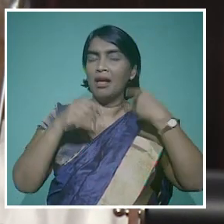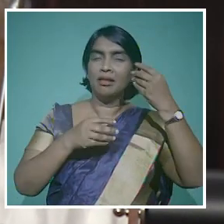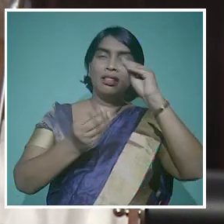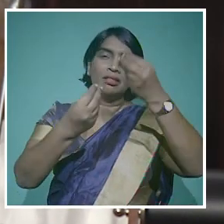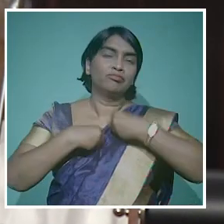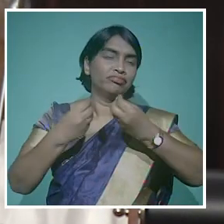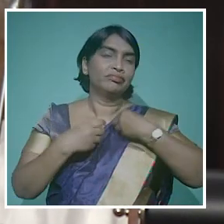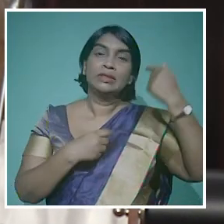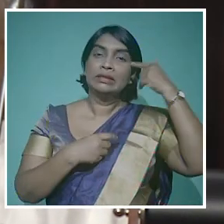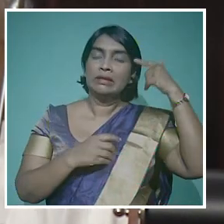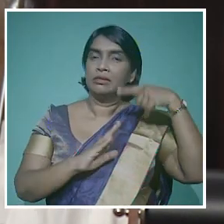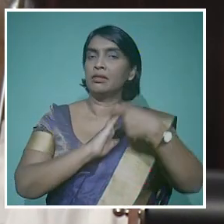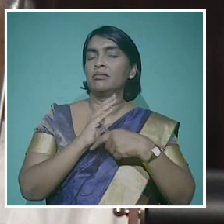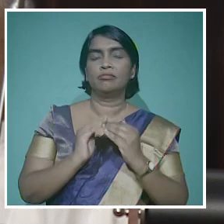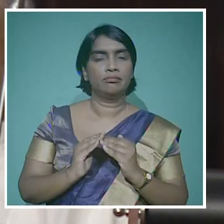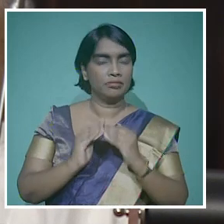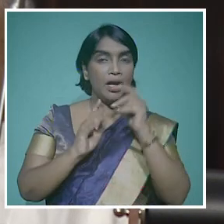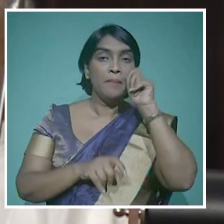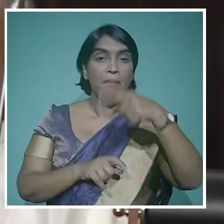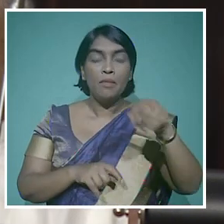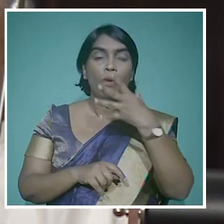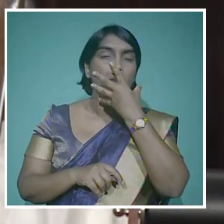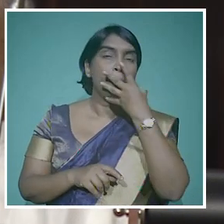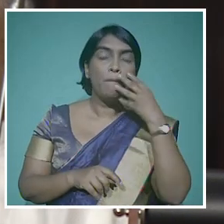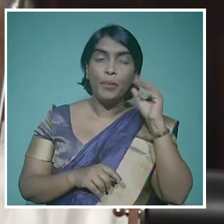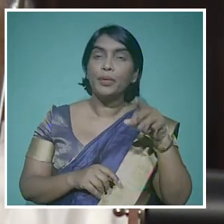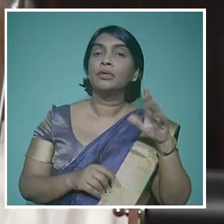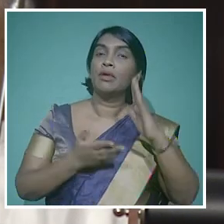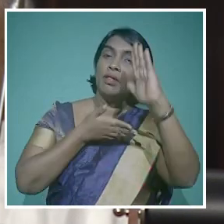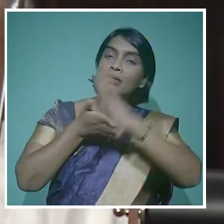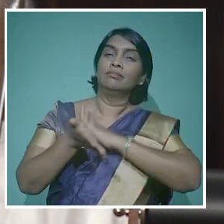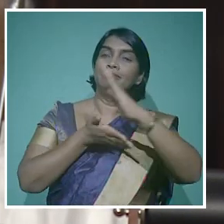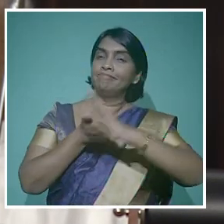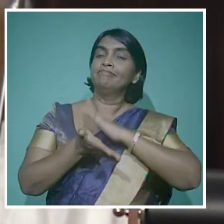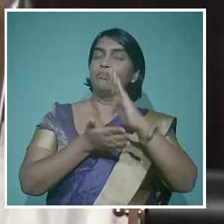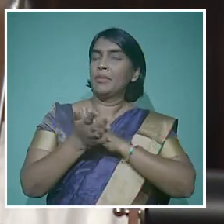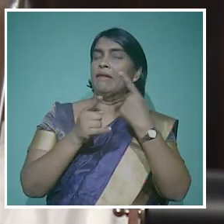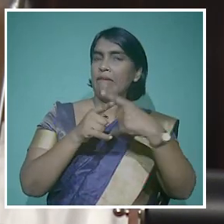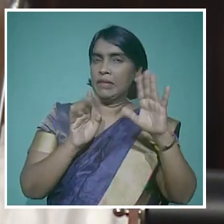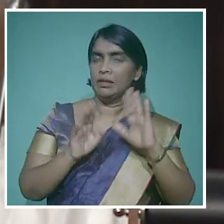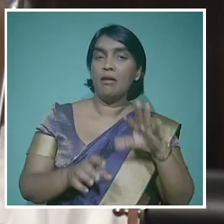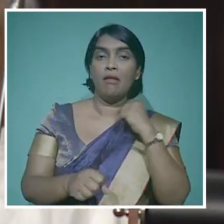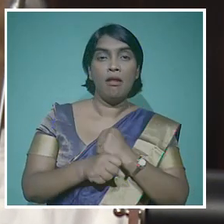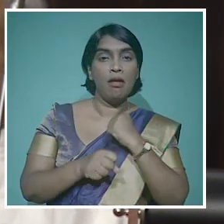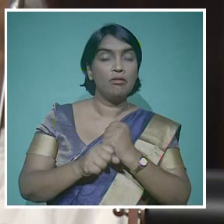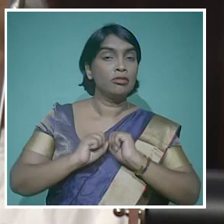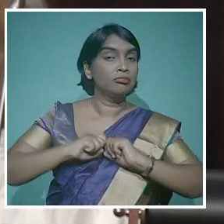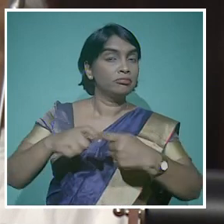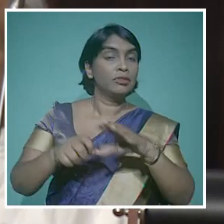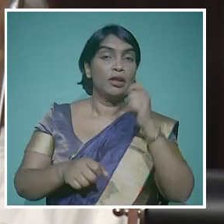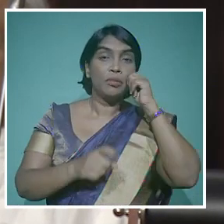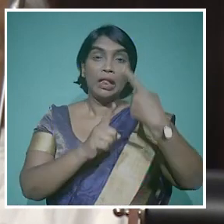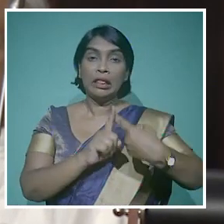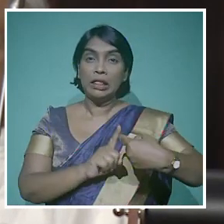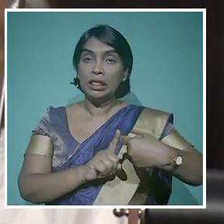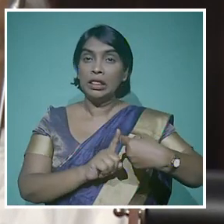මානසිකත්වයක් රට පුරා ගොඩනැගීමයි. ජනතාව පුරුදු වී ඉන්නේ සහන ලබා ගැනීමටයි. ආණ්ඩු ක්‍රියා කරන්නේ ජනතාවට දියුණු